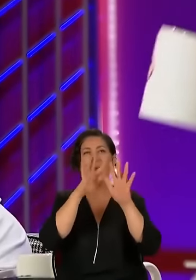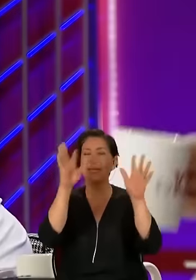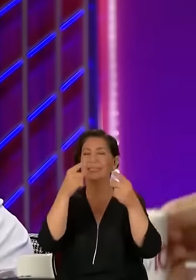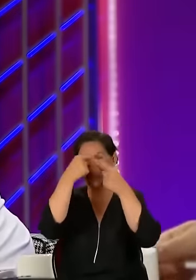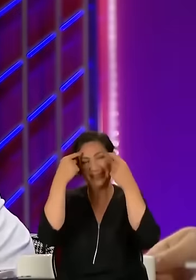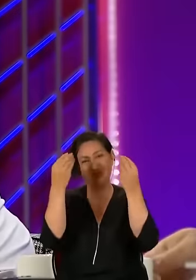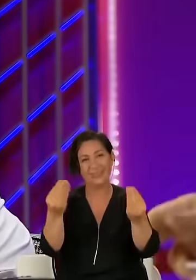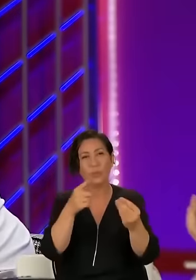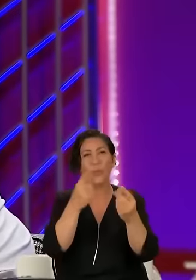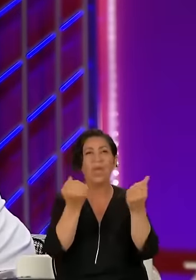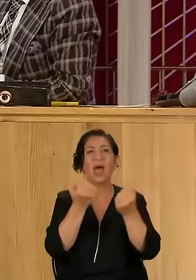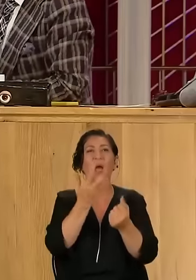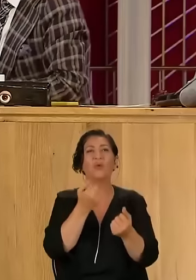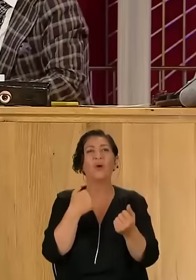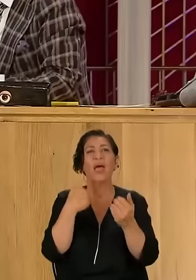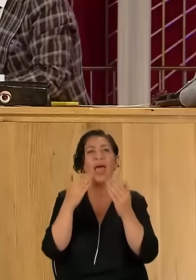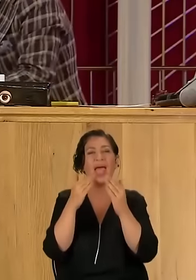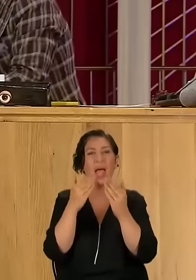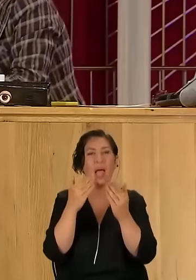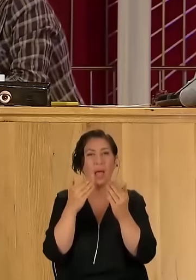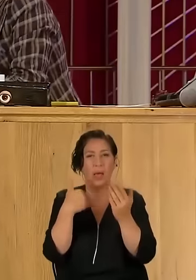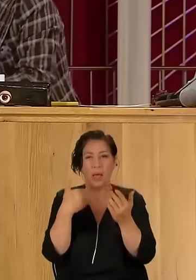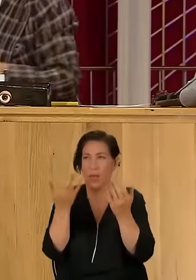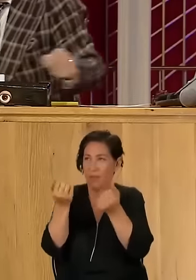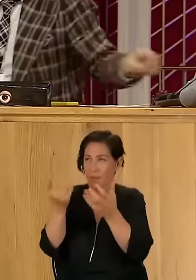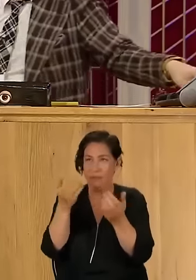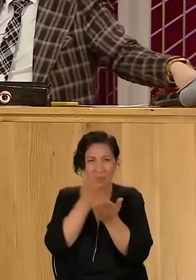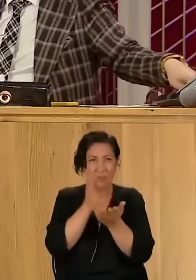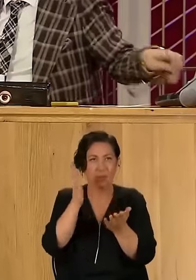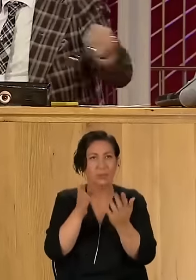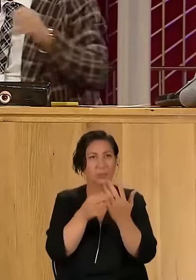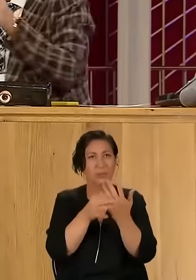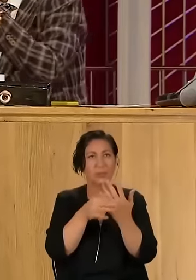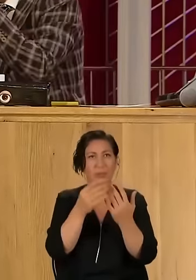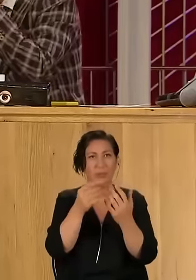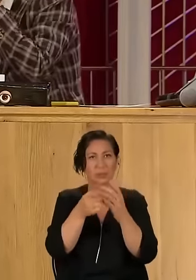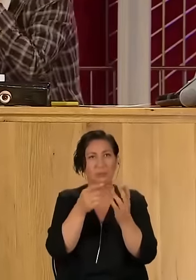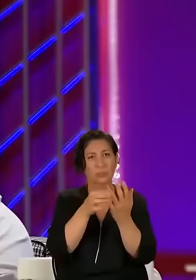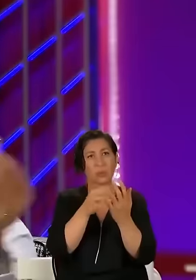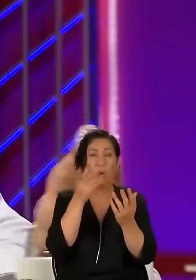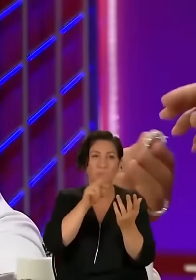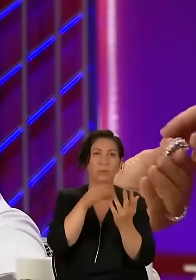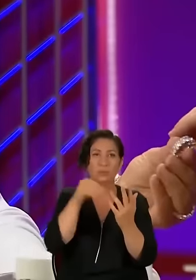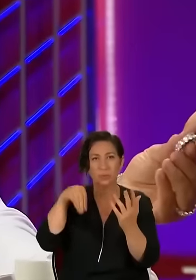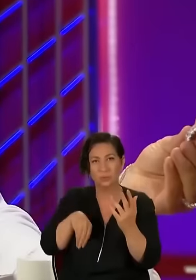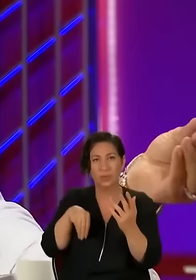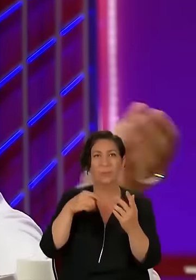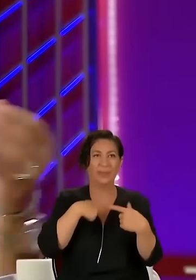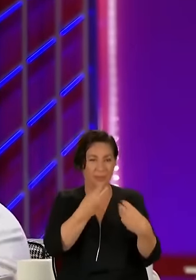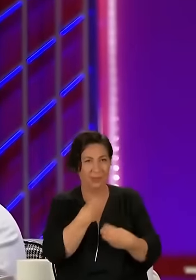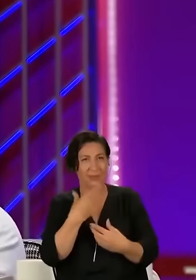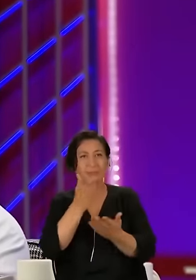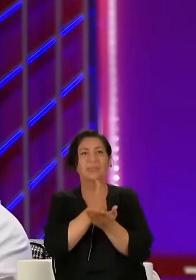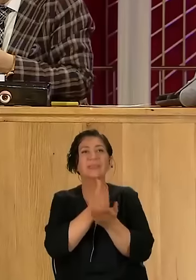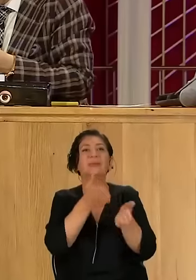etsin. Bunlar bir araba alıyor. Bu arabayı eve mezara mı götüreceğim giderken? Ver bakayım bir. Giderken mezara mı götüreceğim? Bana bırak.